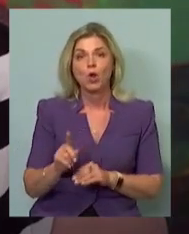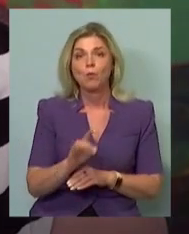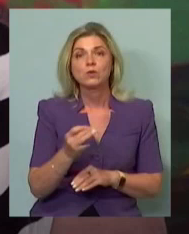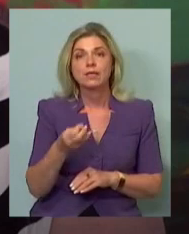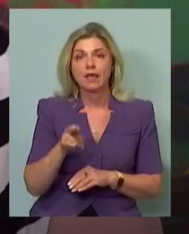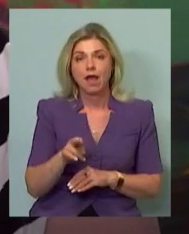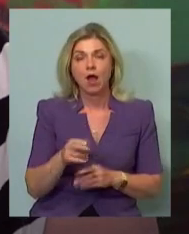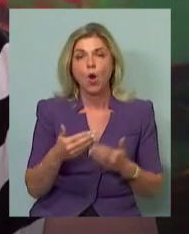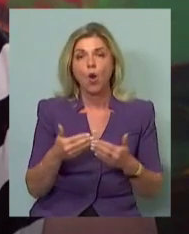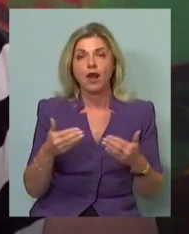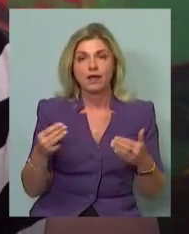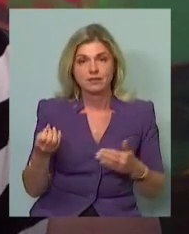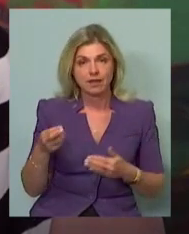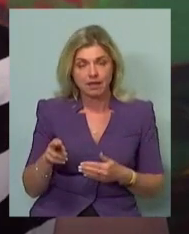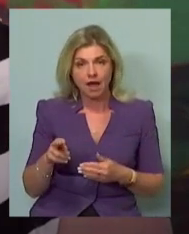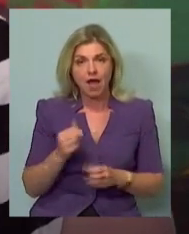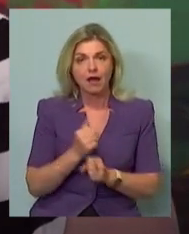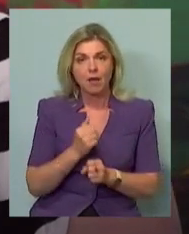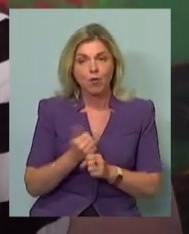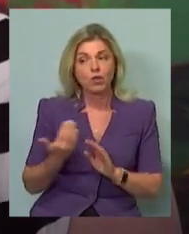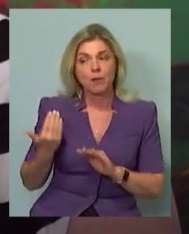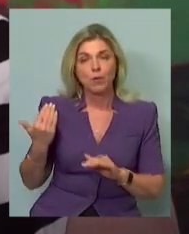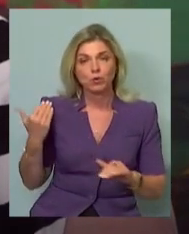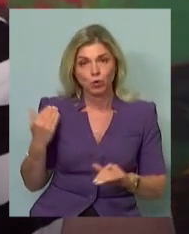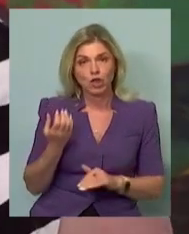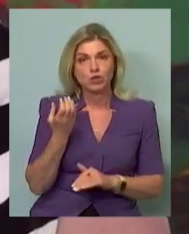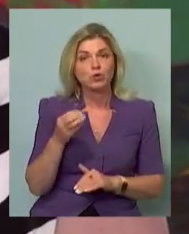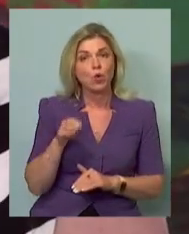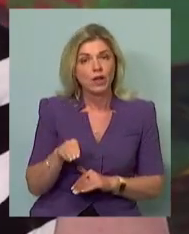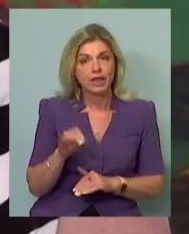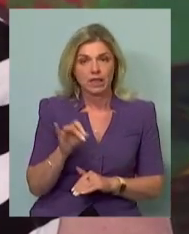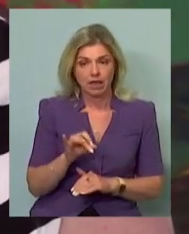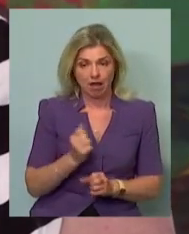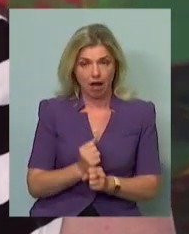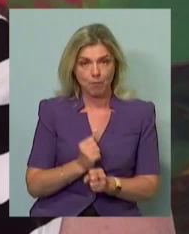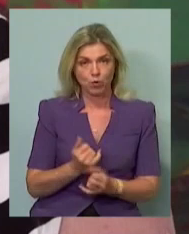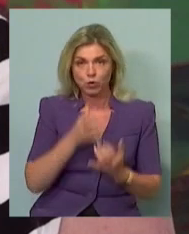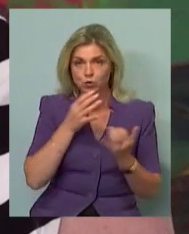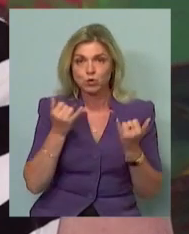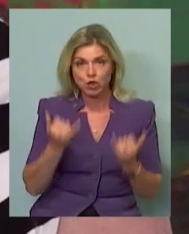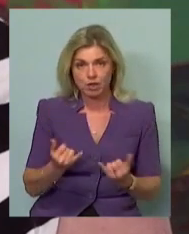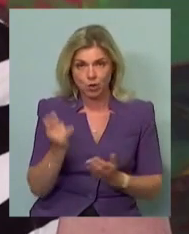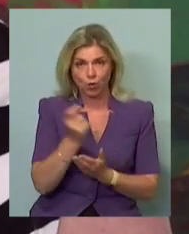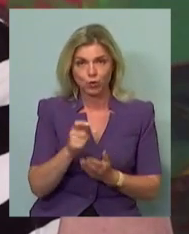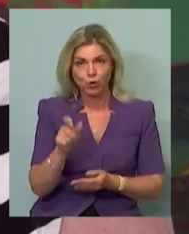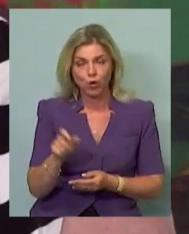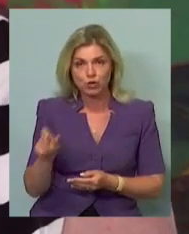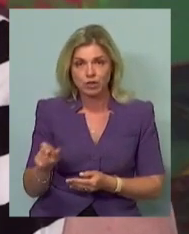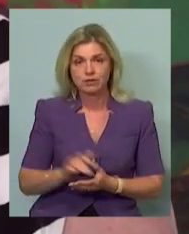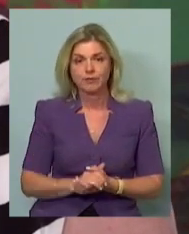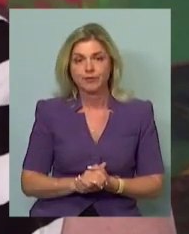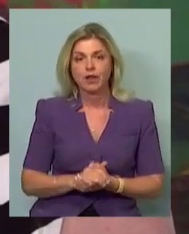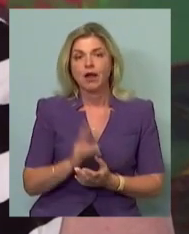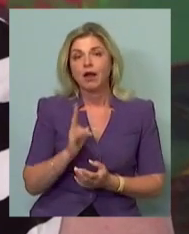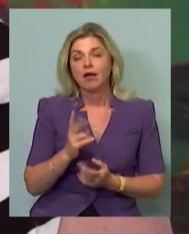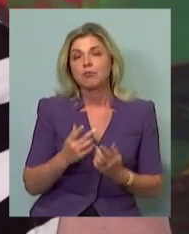колекції роботами як минулих століть і роботами сучасних художників, тому що, на